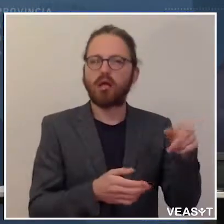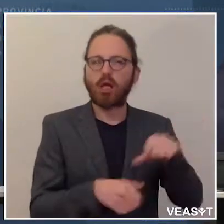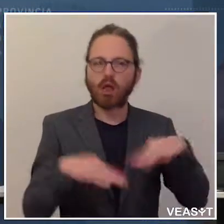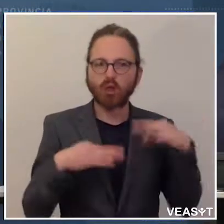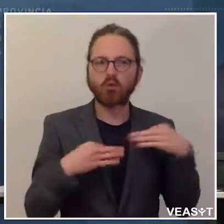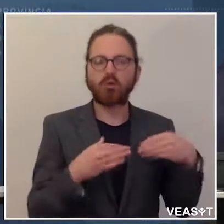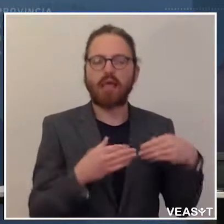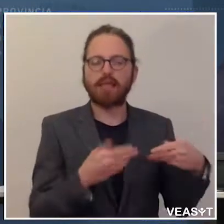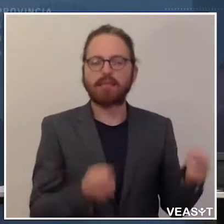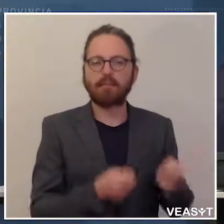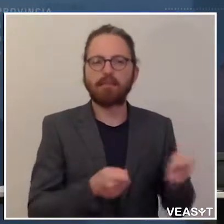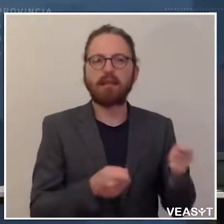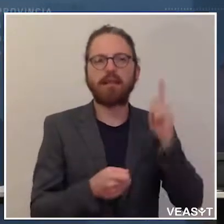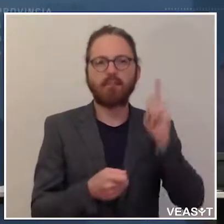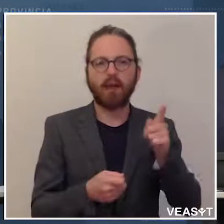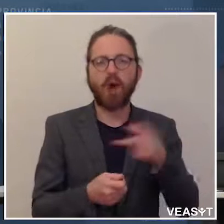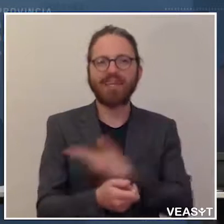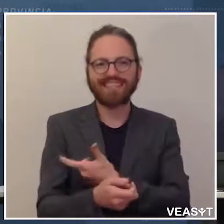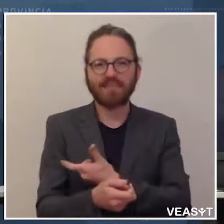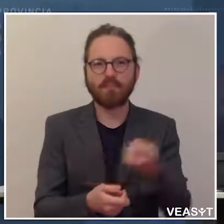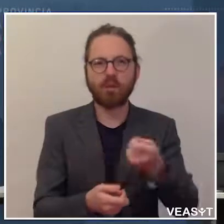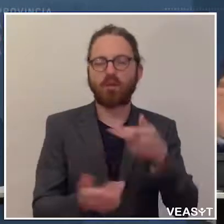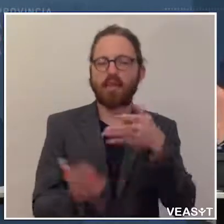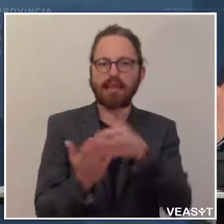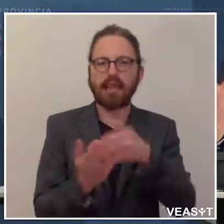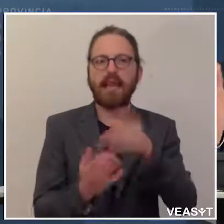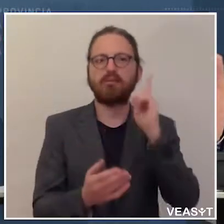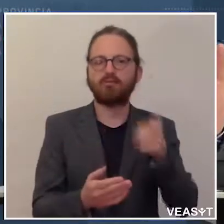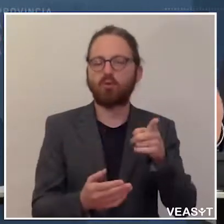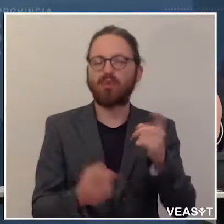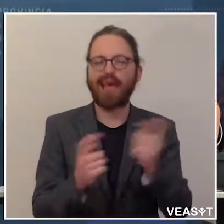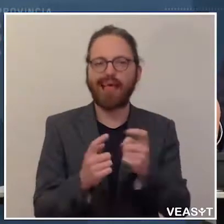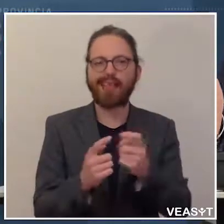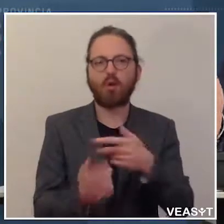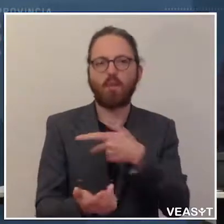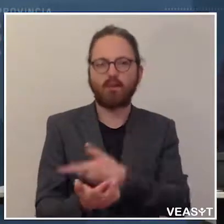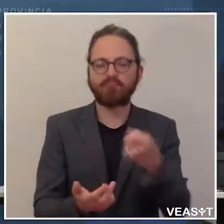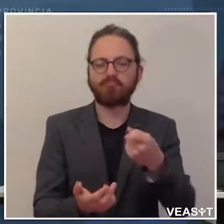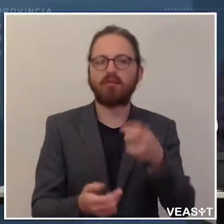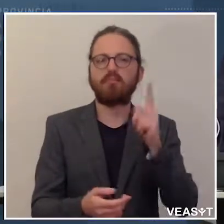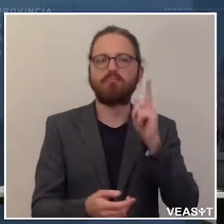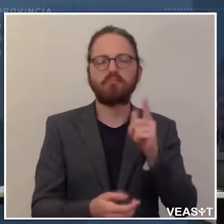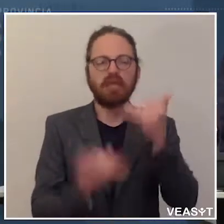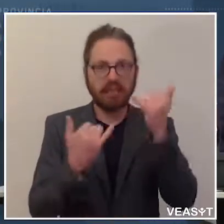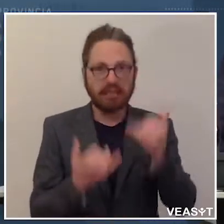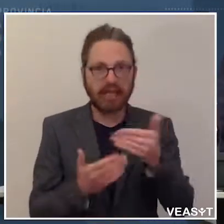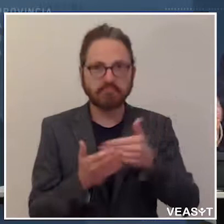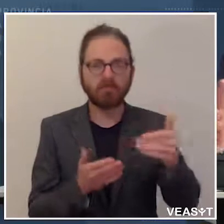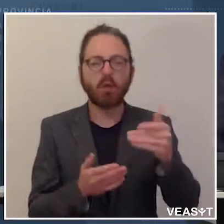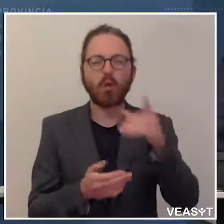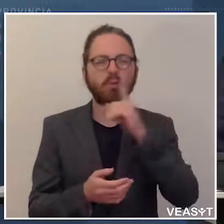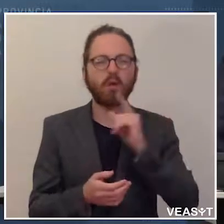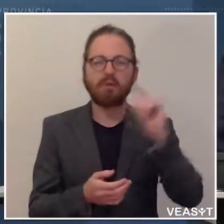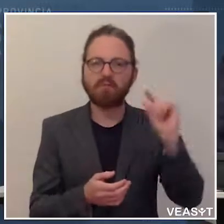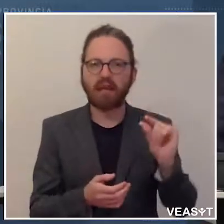spezzate visti quindi sa fase di mais di espositive nichelino posti che